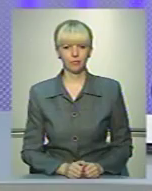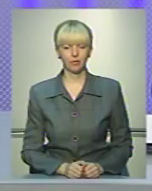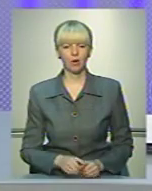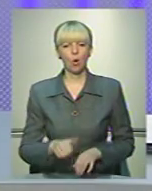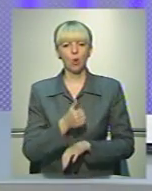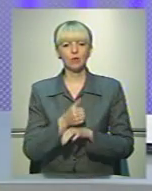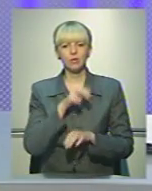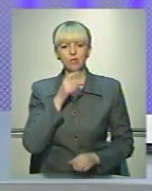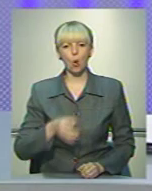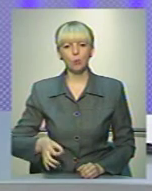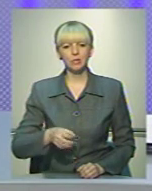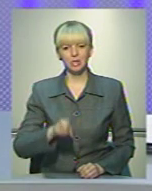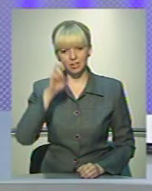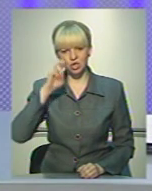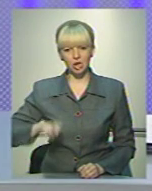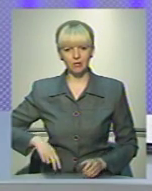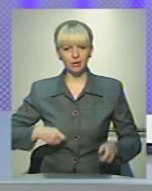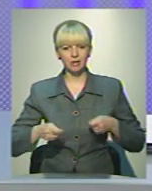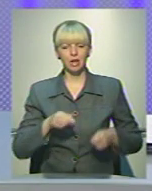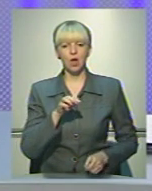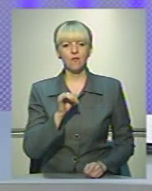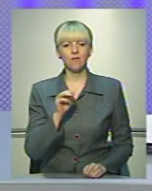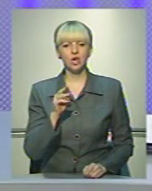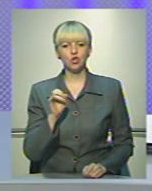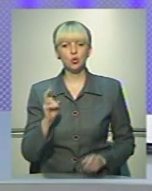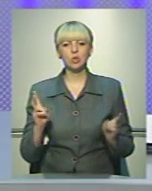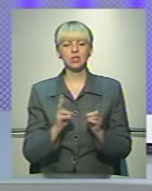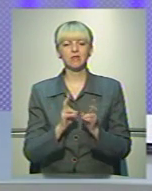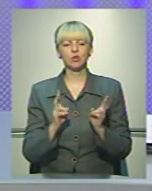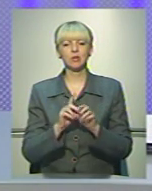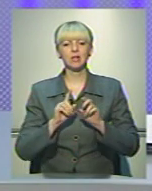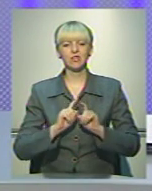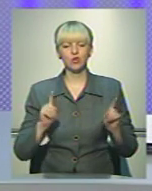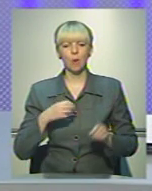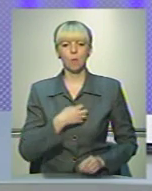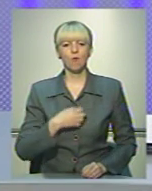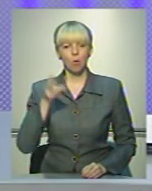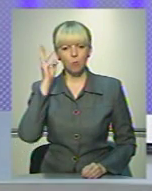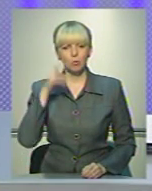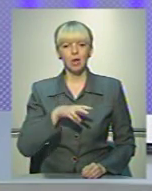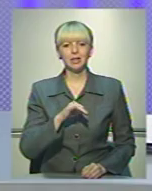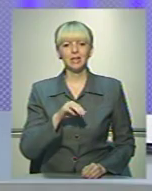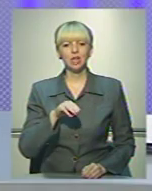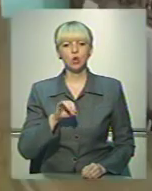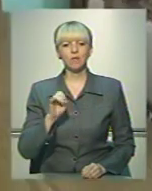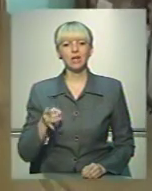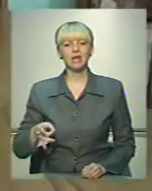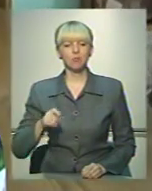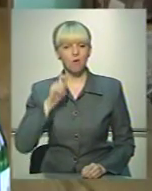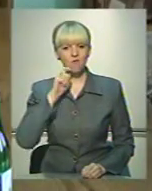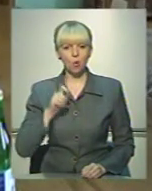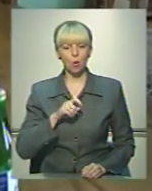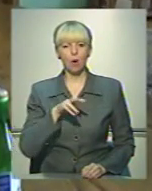Голова Чернівецької обласної державної адміністрації Олександр Фещук зустрівся з надзвичайним і повноважним послом Литовської республіки в